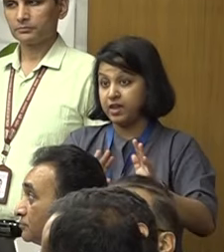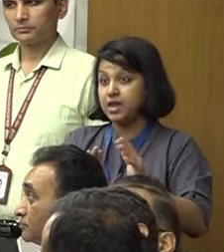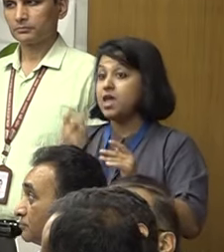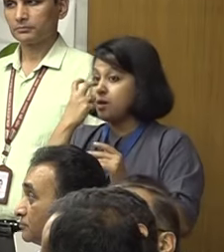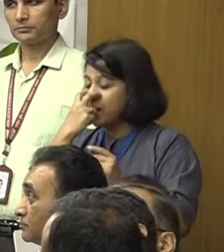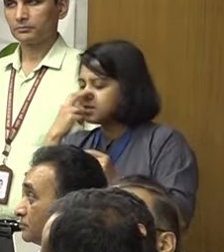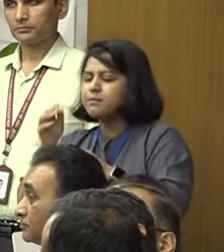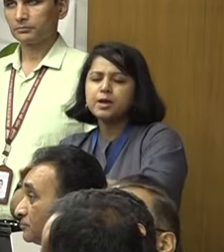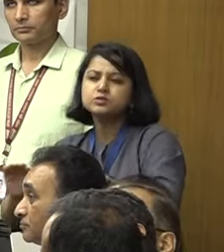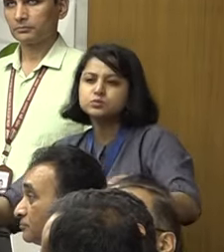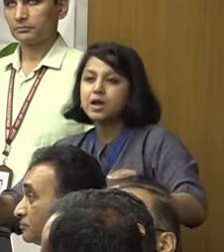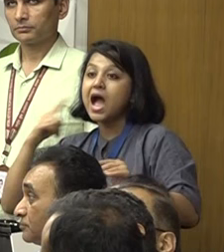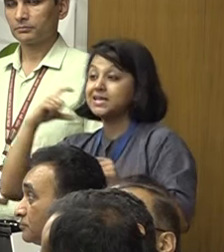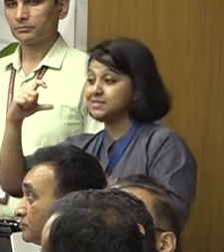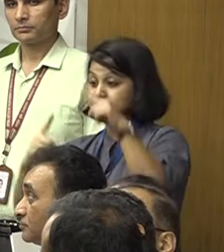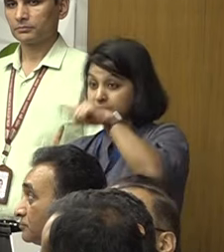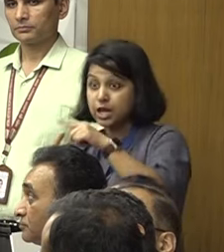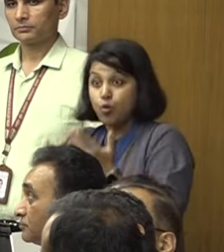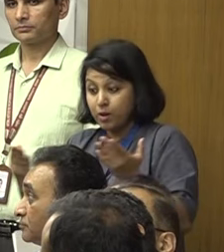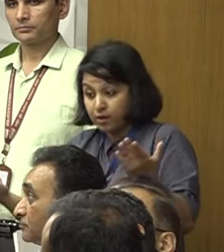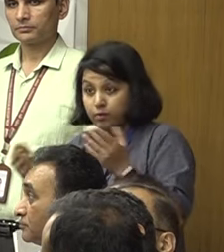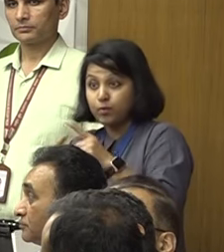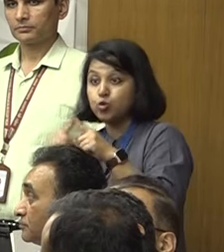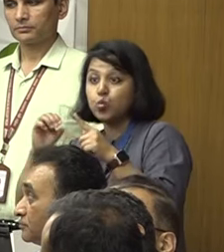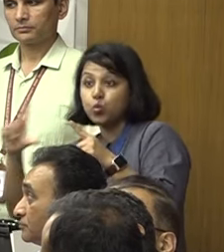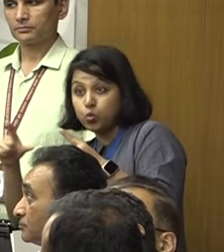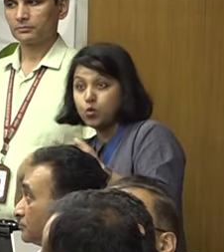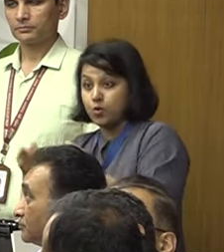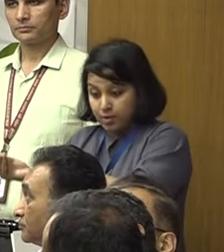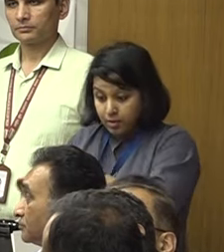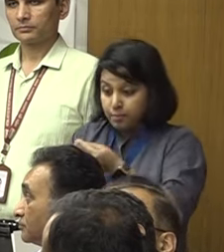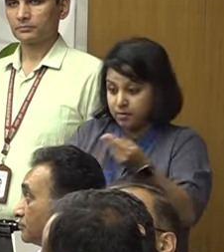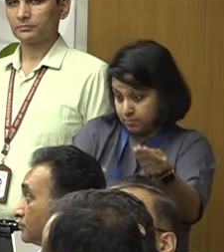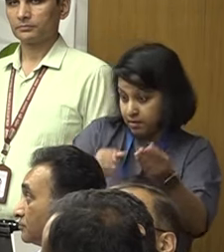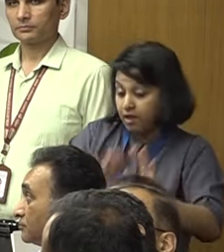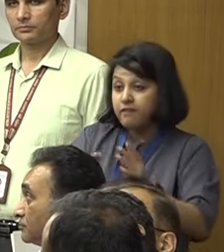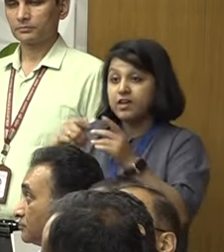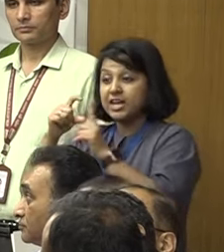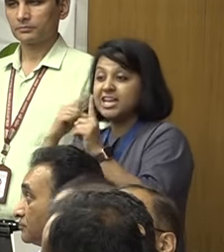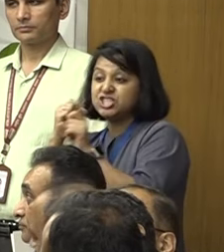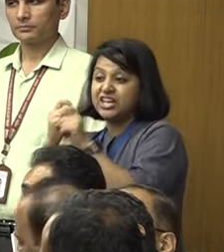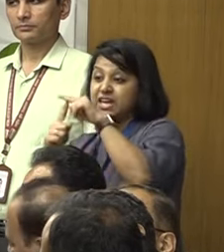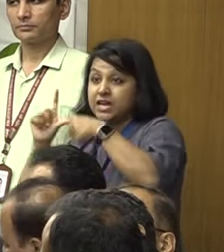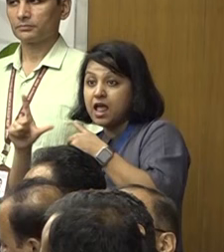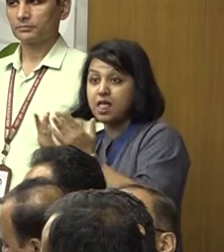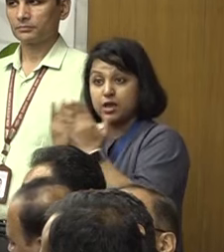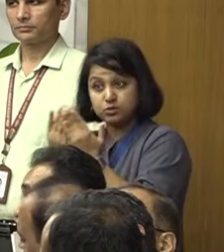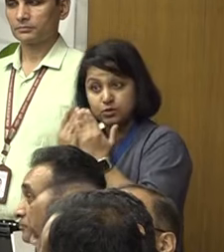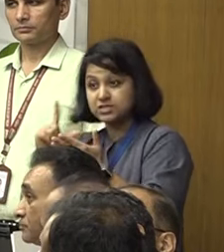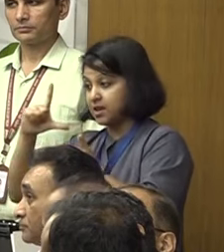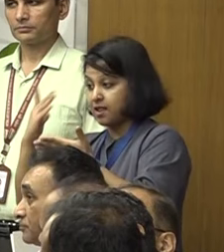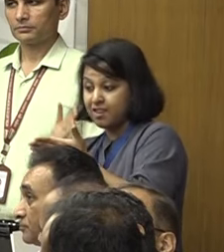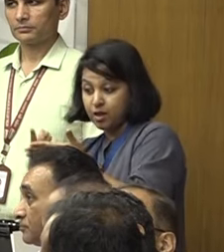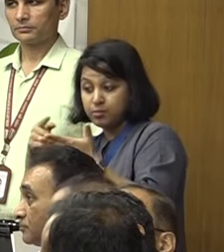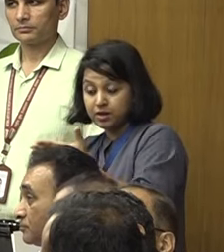दृष्टि बाधित बच्चों के लिए आईसीटी उपकरणों पर व्यवहारिक प्रशिक्षण प्रदान करेंगे। डिजिटल शिक्षा में अपना सहयोग देंगे। डिजिटल लाइब्रेरी